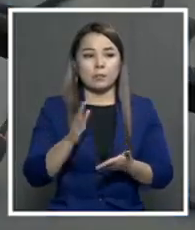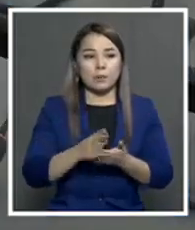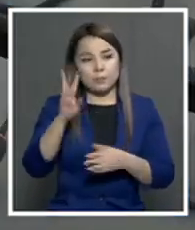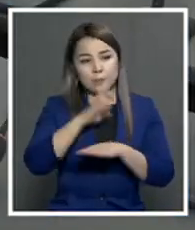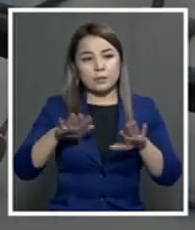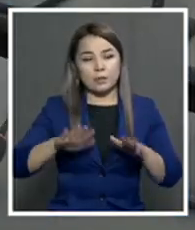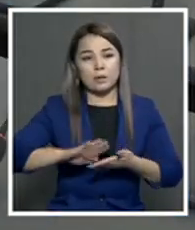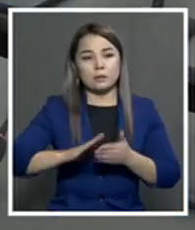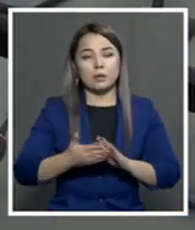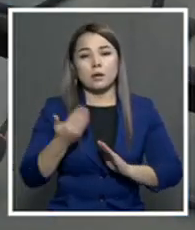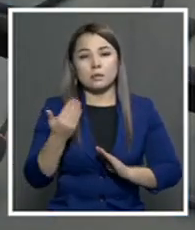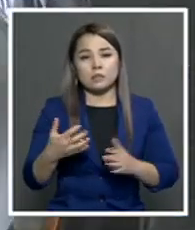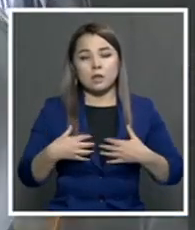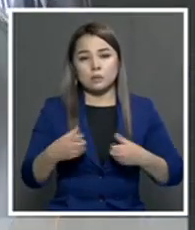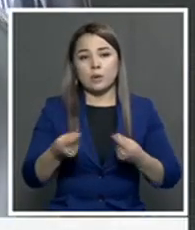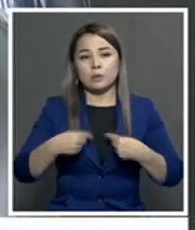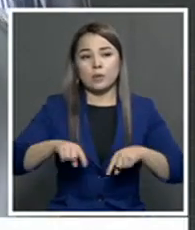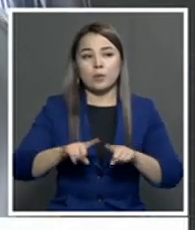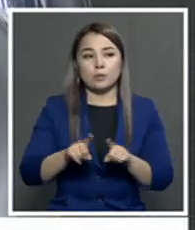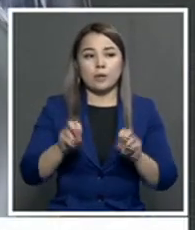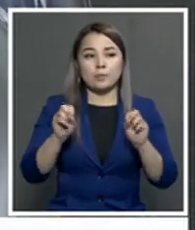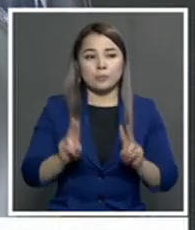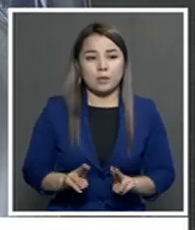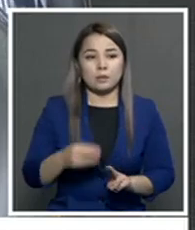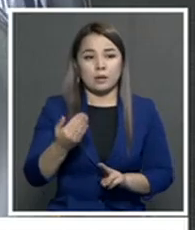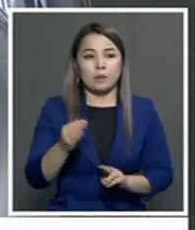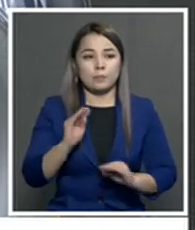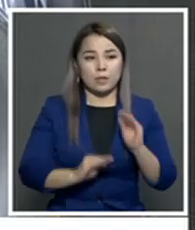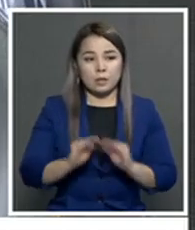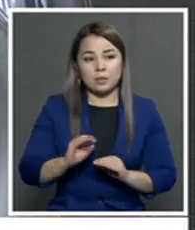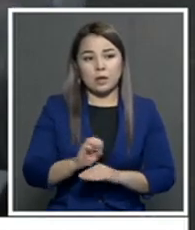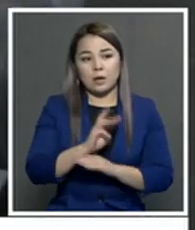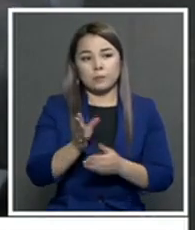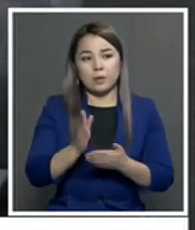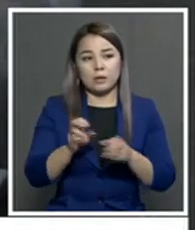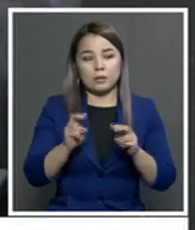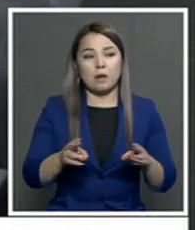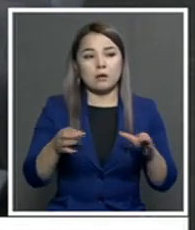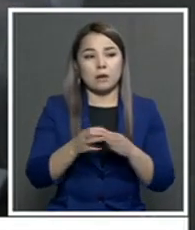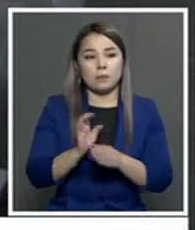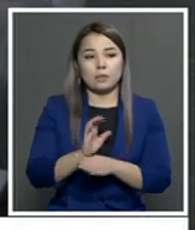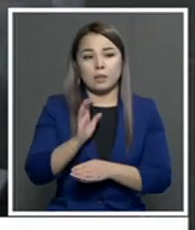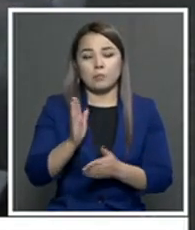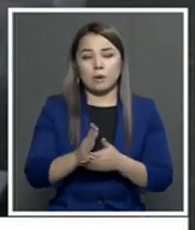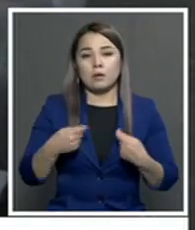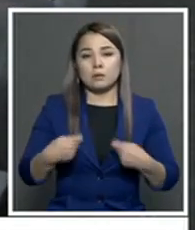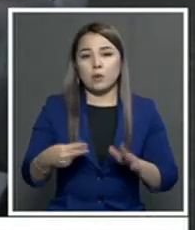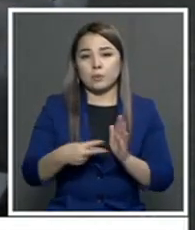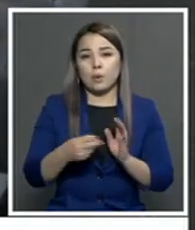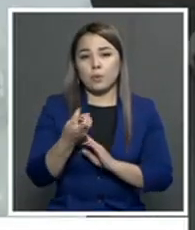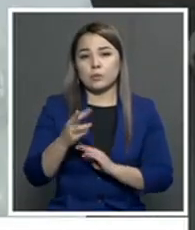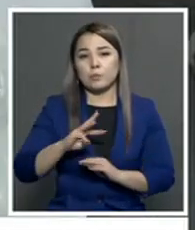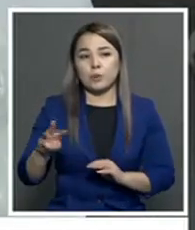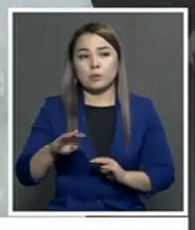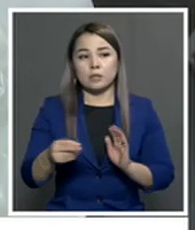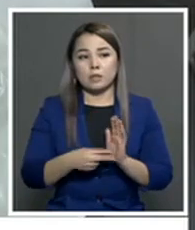алу бойынша өңірлік денсаулық сақтау басқармасы жанындағы арнайы медициналық жабдықтаумен айналысатын компания жеткізген. Тауардың жалпы құны 13